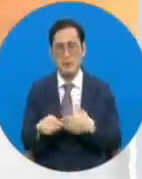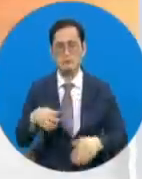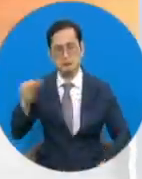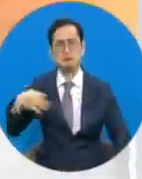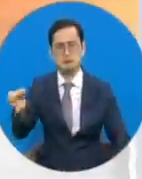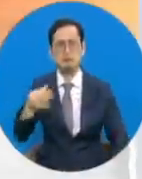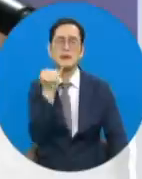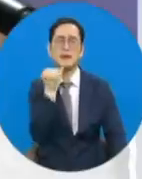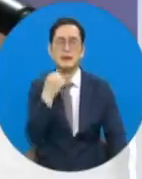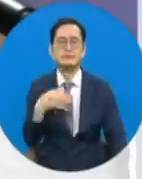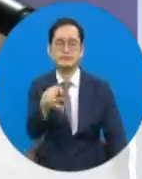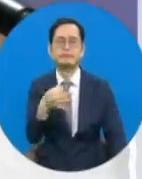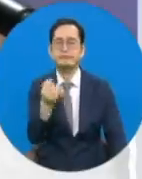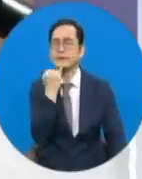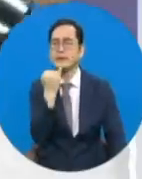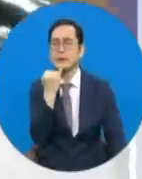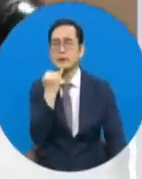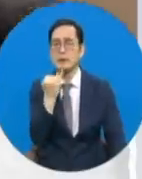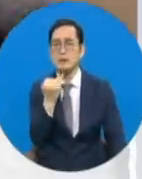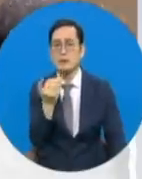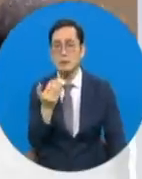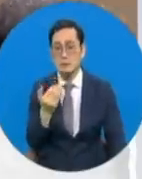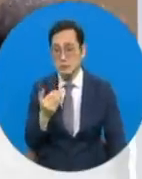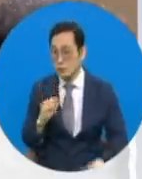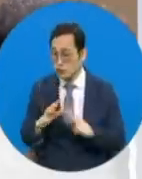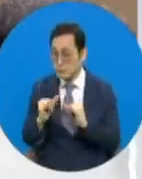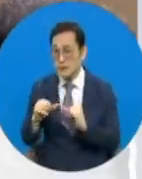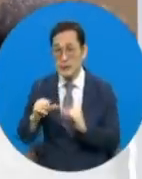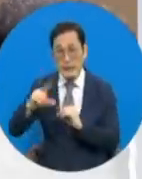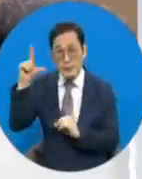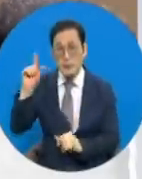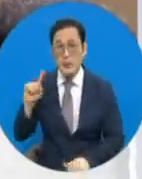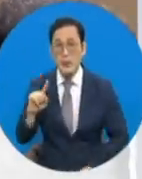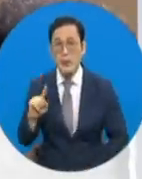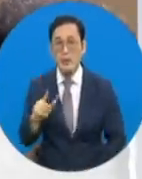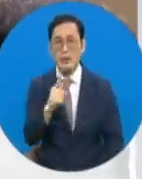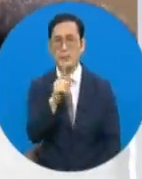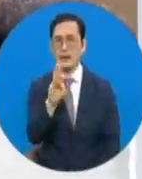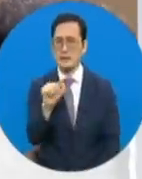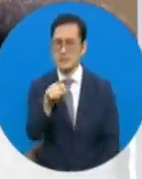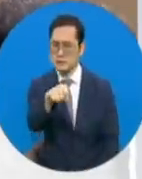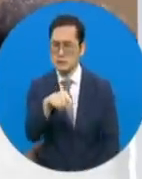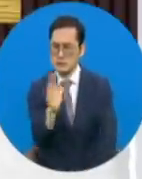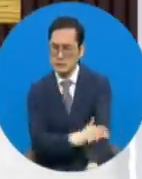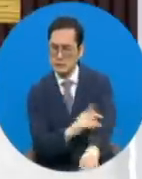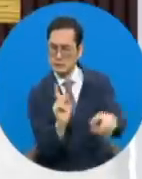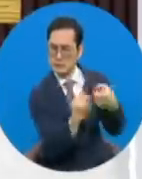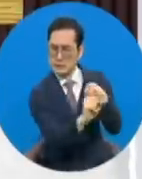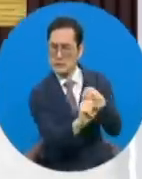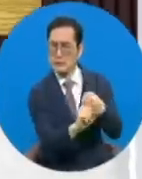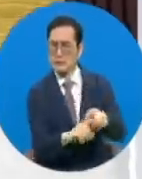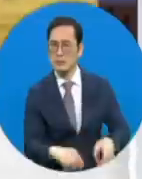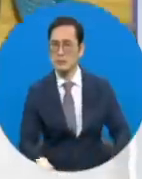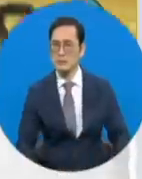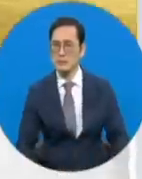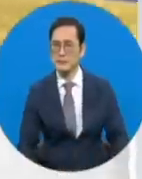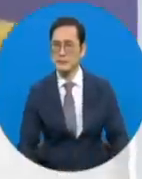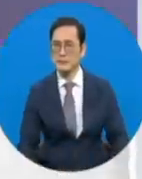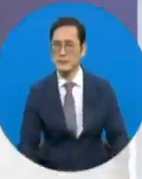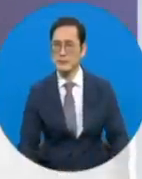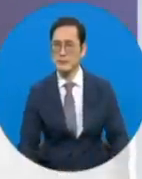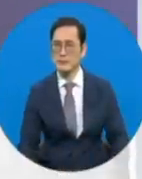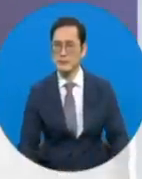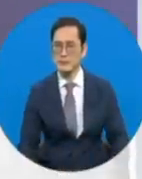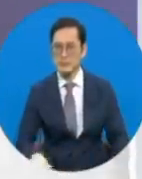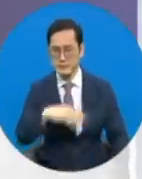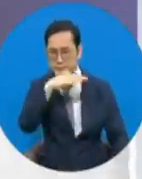수신료 줄 수 있지 이런 여론들이 있을 텐데 대한민국 국민의 여론조사 등을 해보면은 KBS 공영방송이 이미 스스로